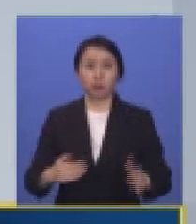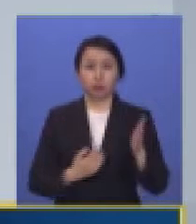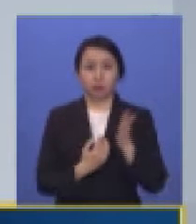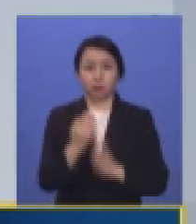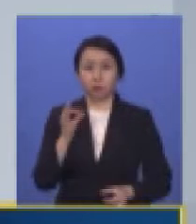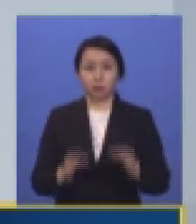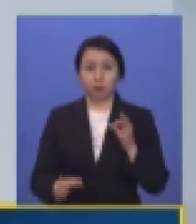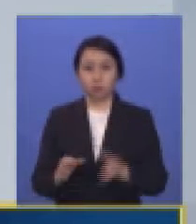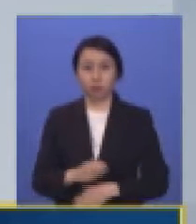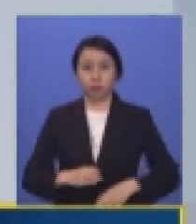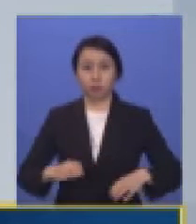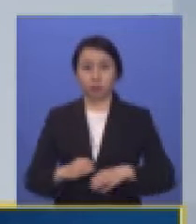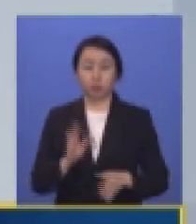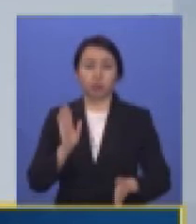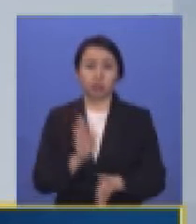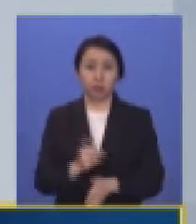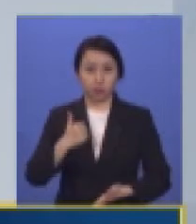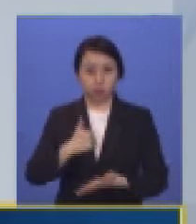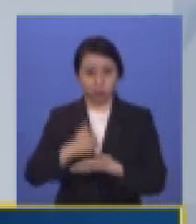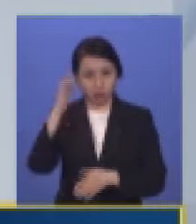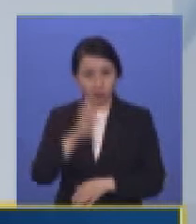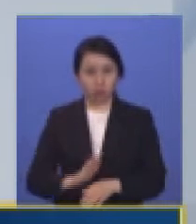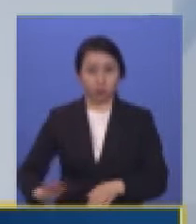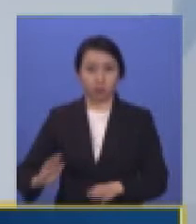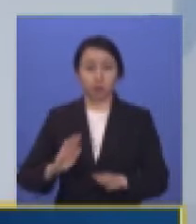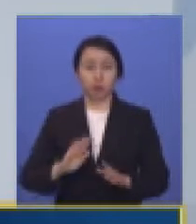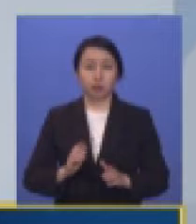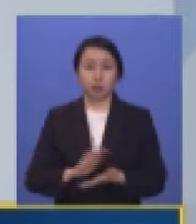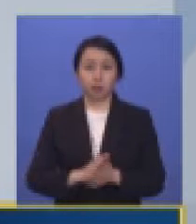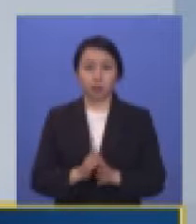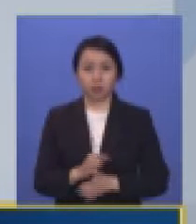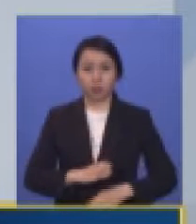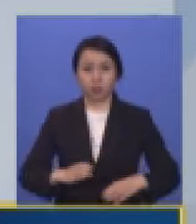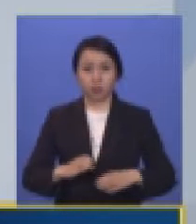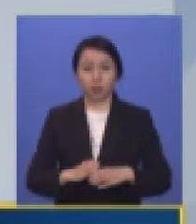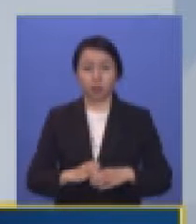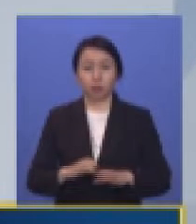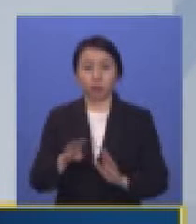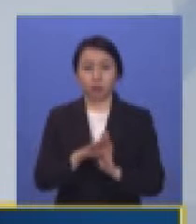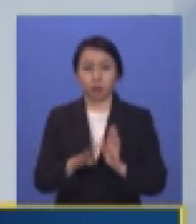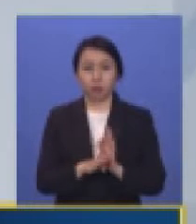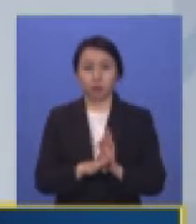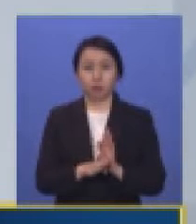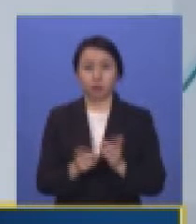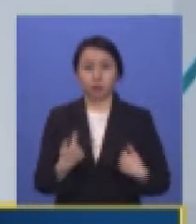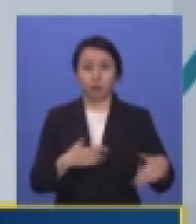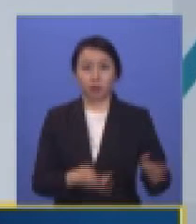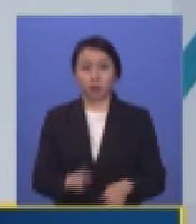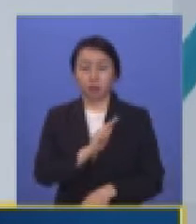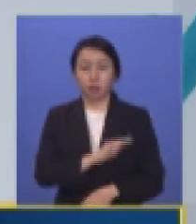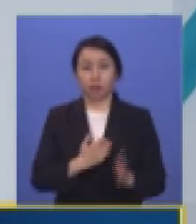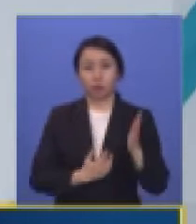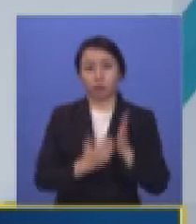82, председатель Высшего судебного совета назначается президентом согласия Сената. Кроме того, статус, состав